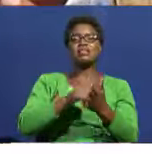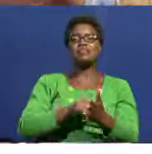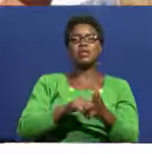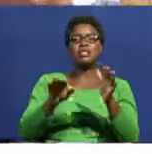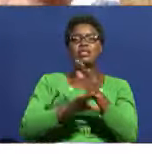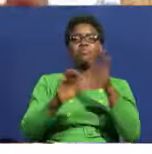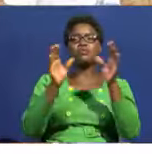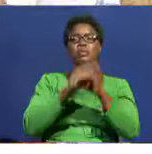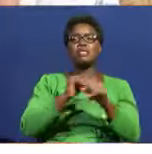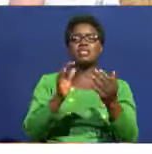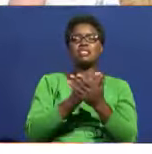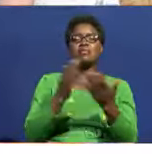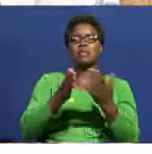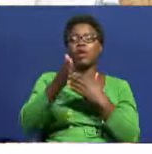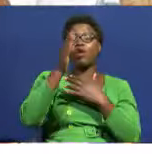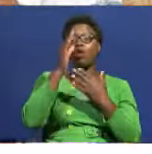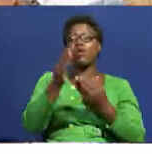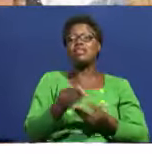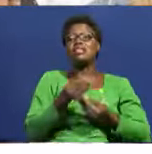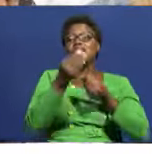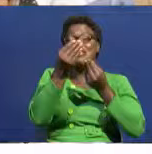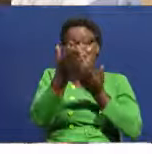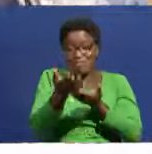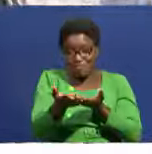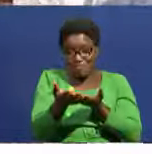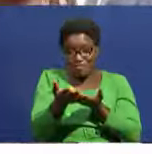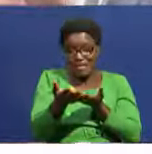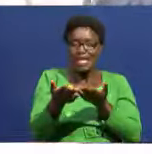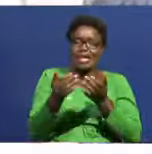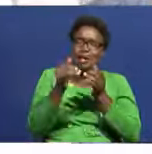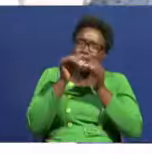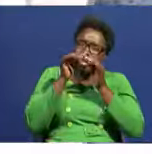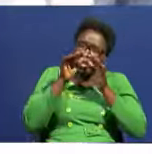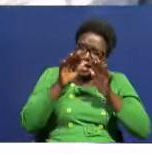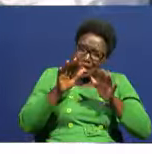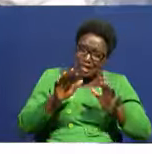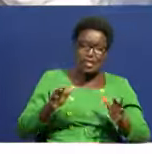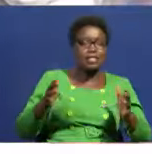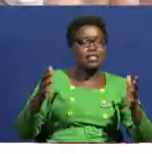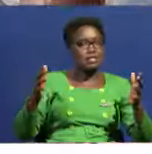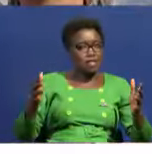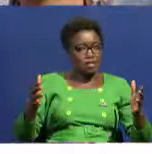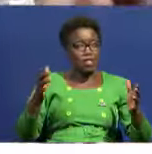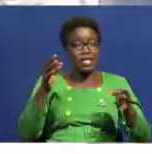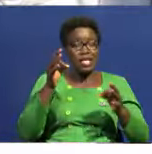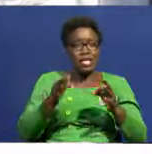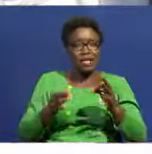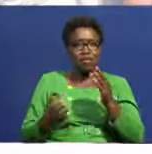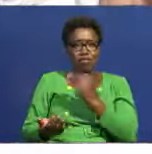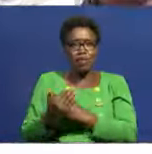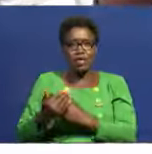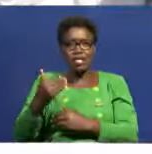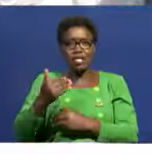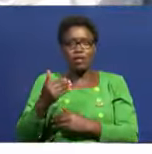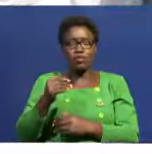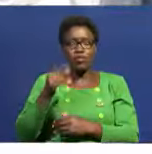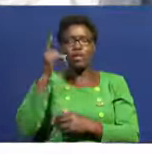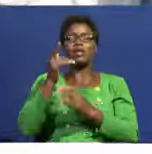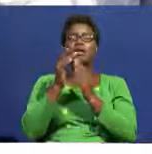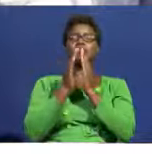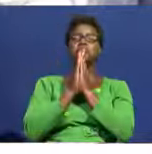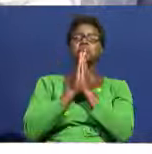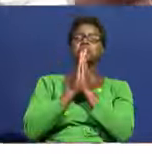wa rais ni kitu Mungu amekupatia, yani ni baraka kubwa sana. Ingekuwa kila asubuhi unaamka ukiomba